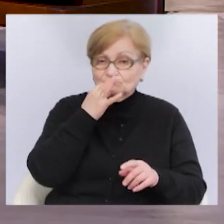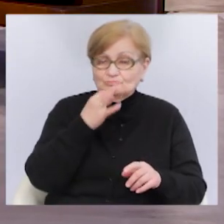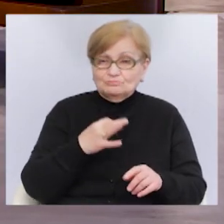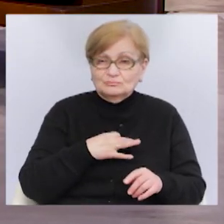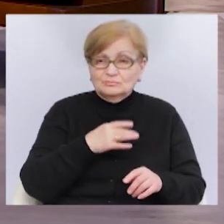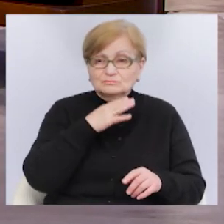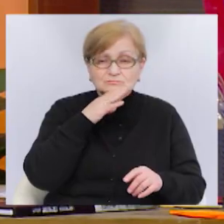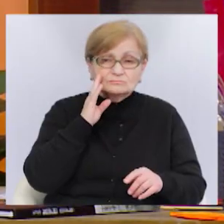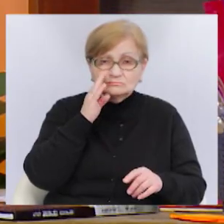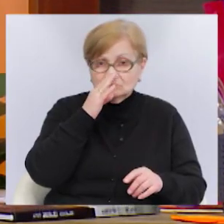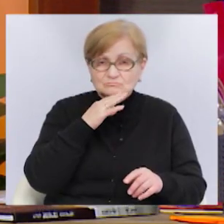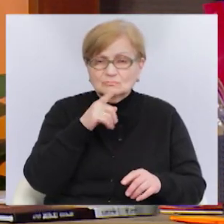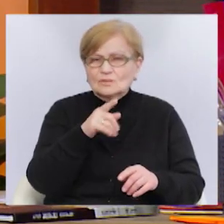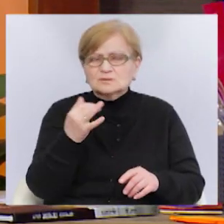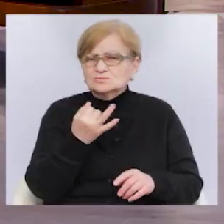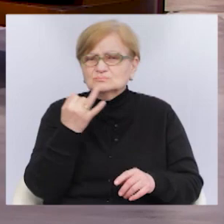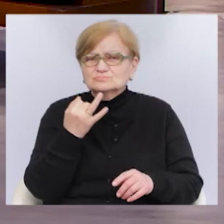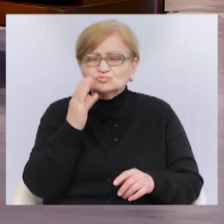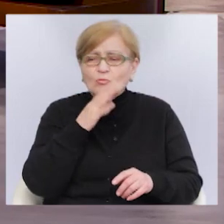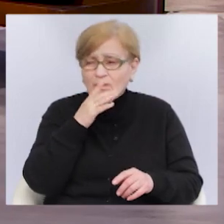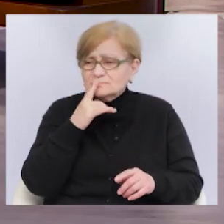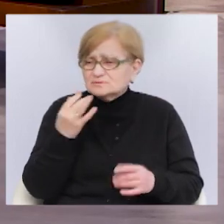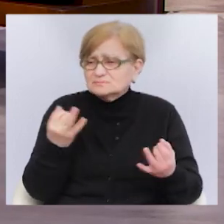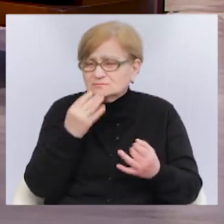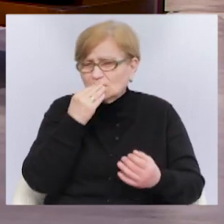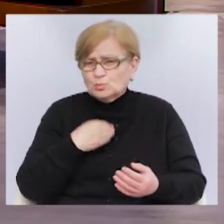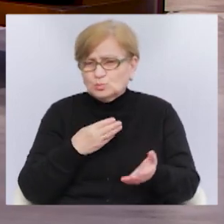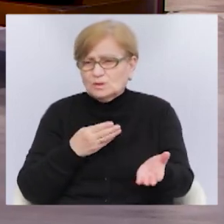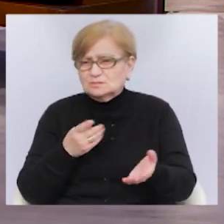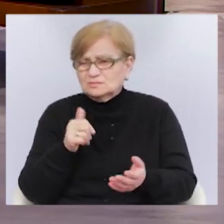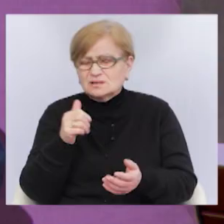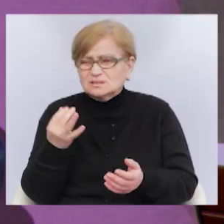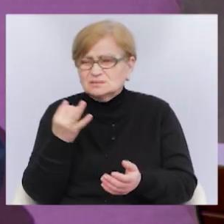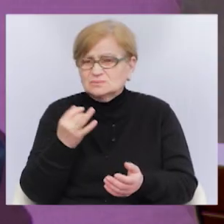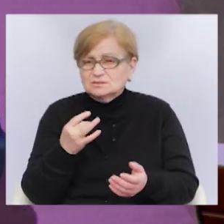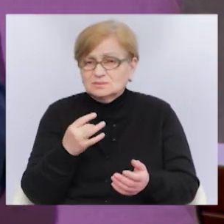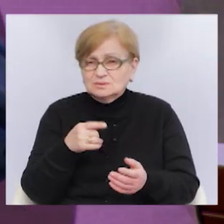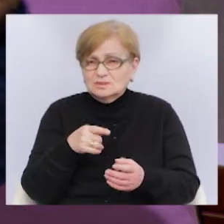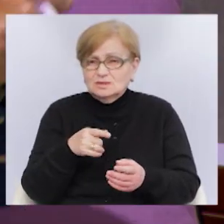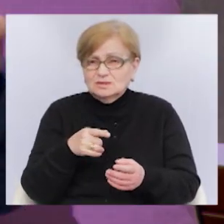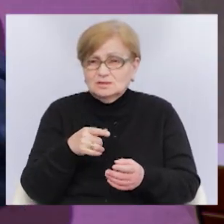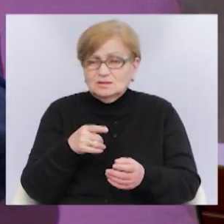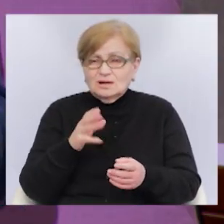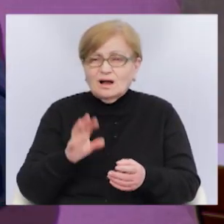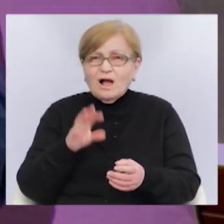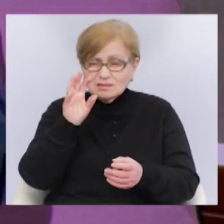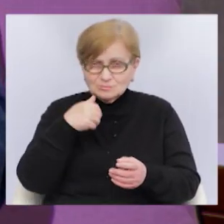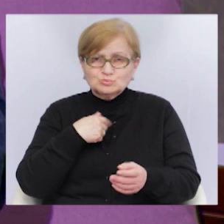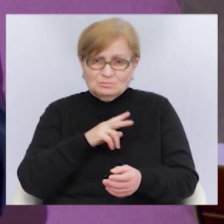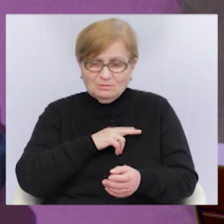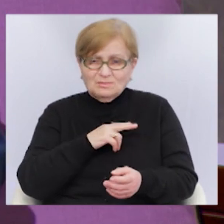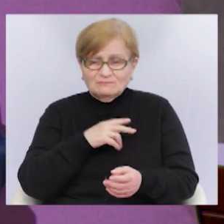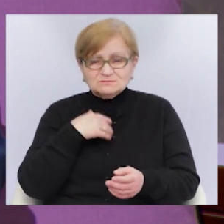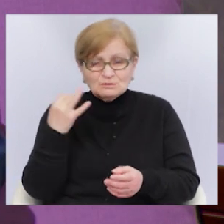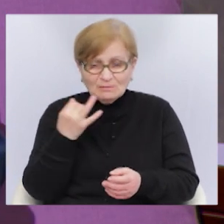ვთქვათ, მშობლებისთვის რატო უნდა იყოს ეს საინტერესო, აი, რა უნარების განვითარების უწყობს მაგალითად ეს ხელს? გარდა იმისა, რომ ვთქვათ, კალათბურთი მე ძალიან მიყვარს და